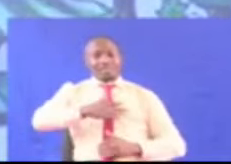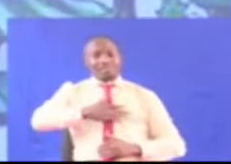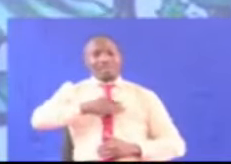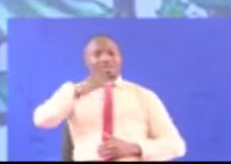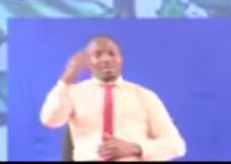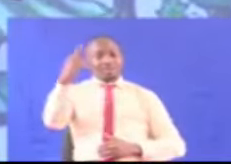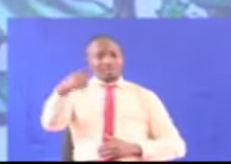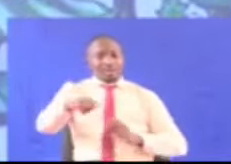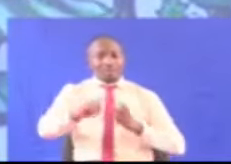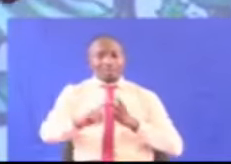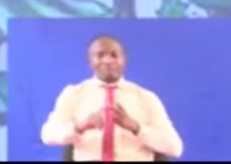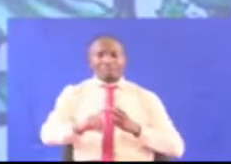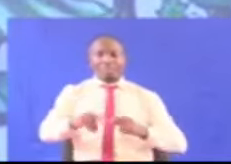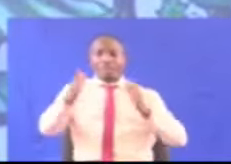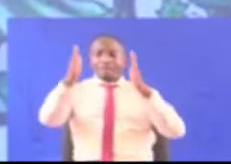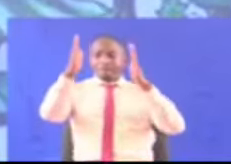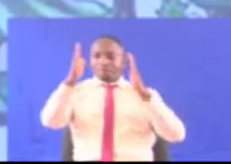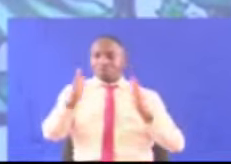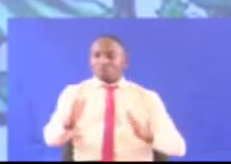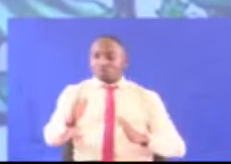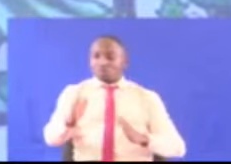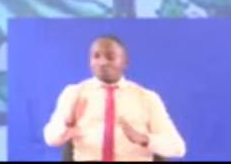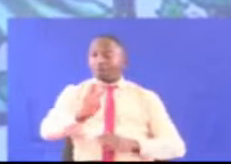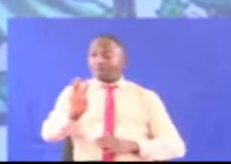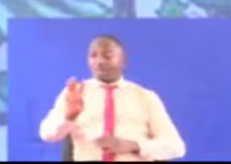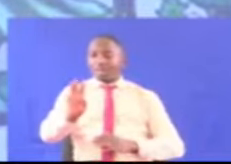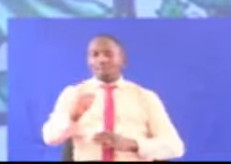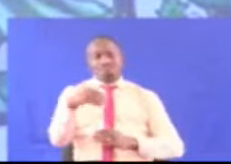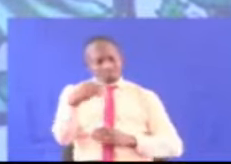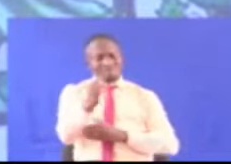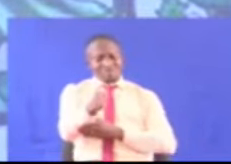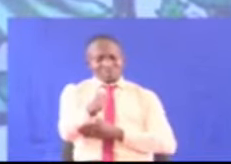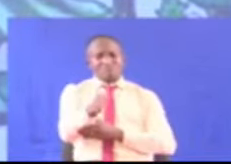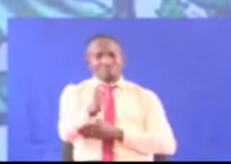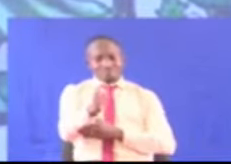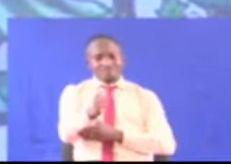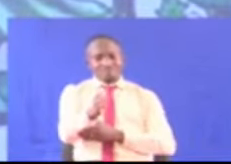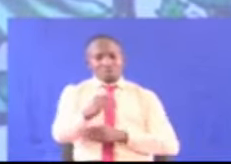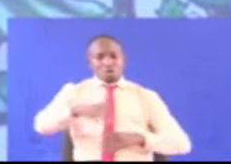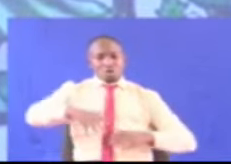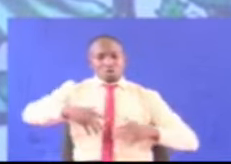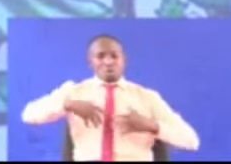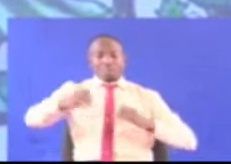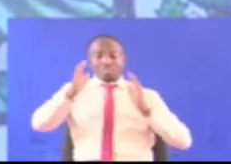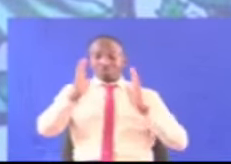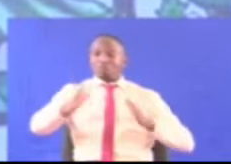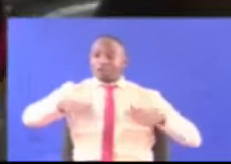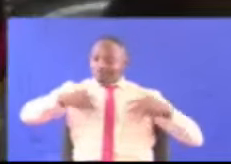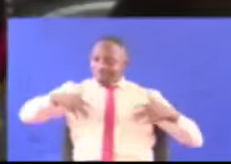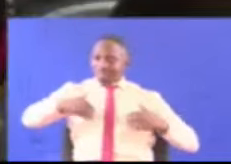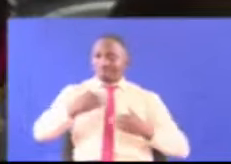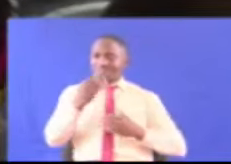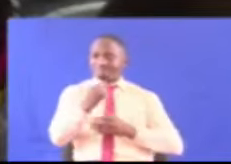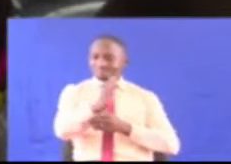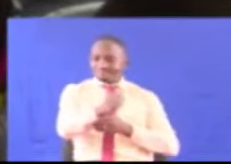Asanteni sana. Sasa mkuu wa wilaya, mpe mkono kidogo Mheshimiwa Waziri Mkuu afurahi.